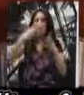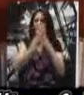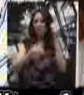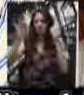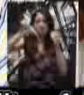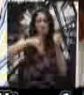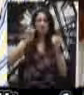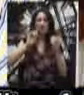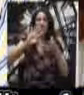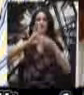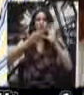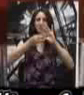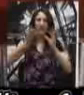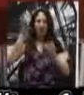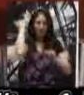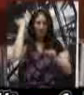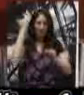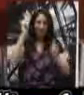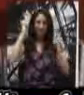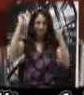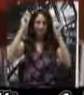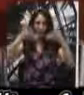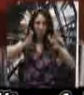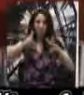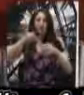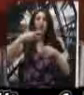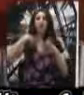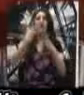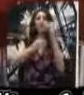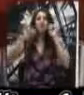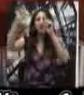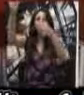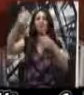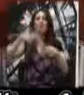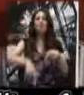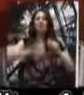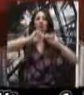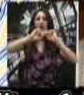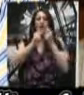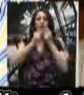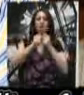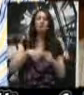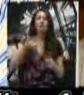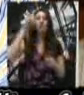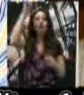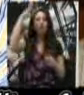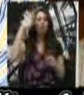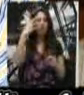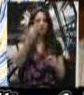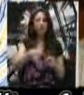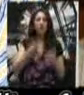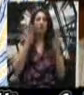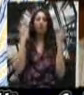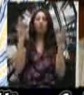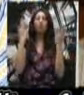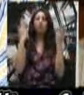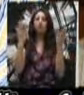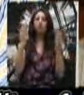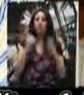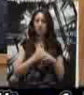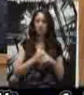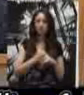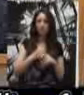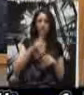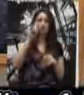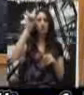ما جاليش. ماتش بورسعيد، بورسعيد اه كانوا هيموتوه بورسعيد. طيب ربنا كريم ان شاء الله، يا رب بحق